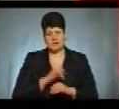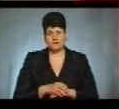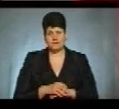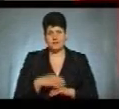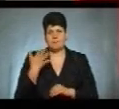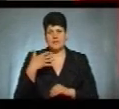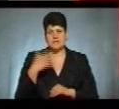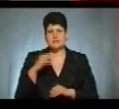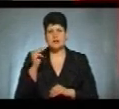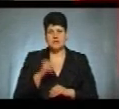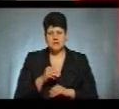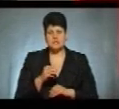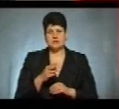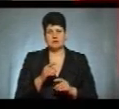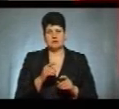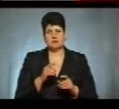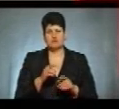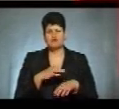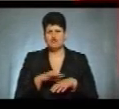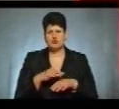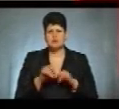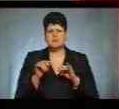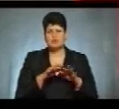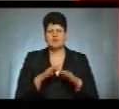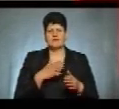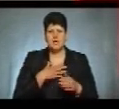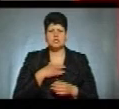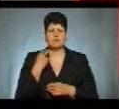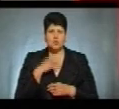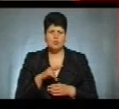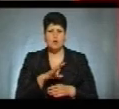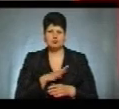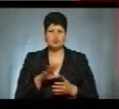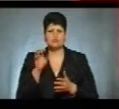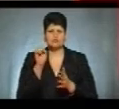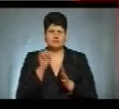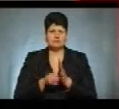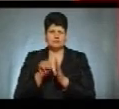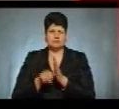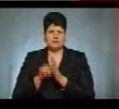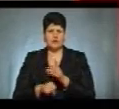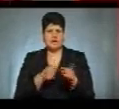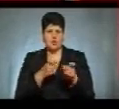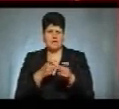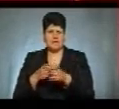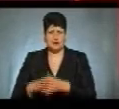тисяч перед приходом Ніці в жорстокий спосіб в наших тюрмах було закатовано і